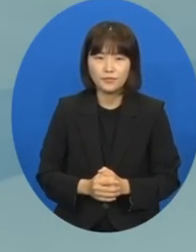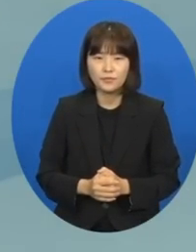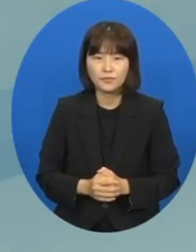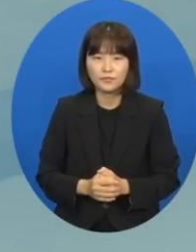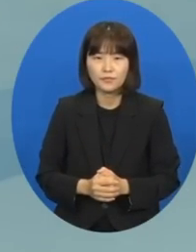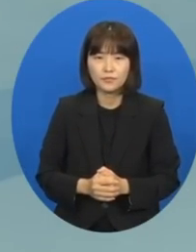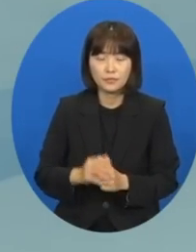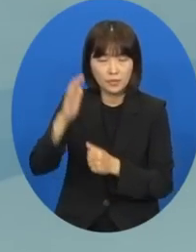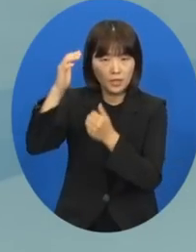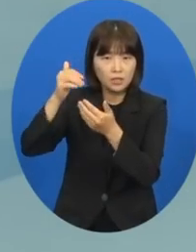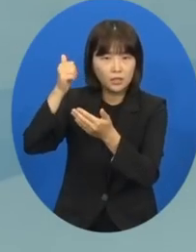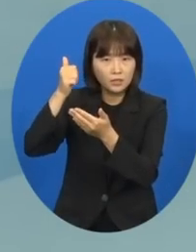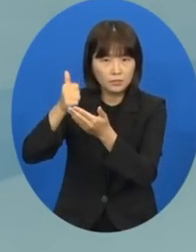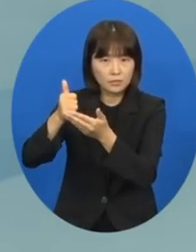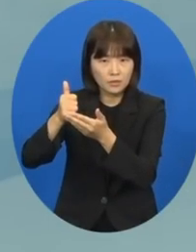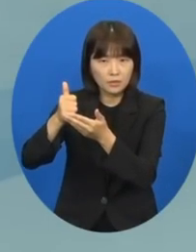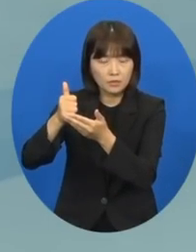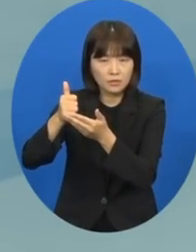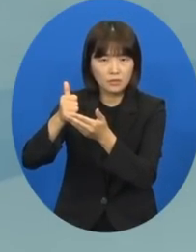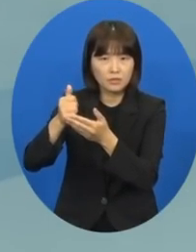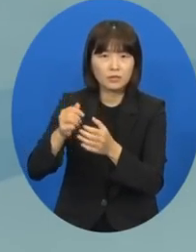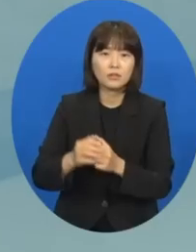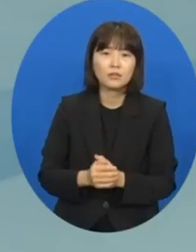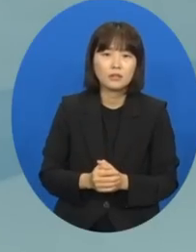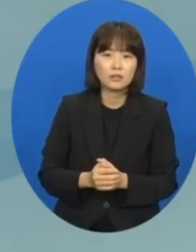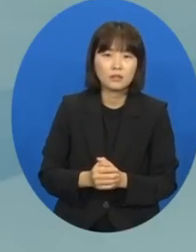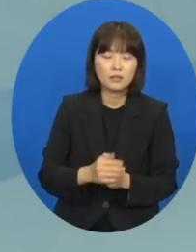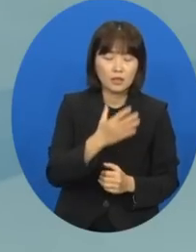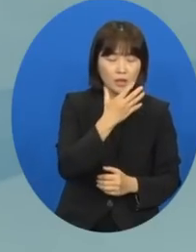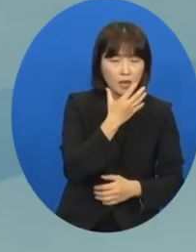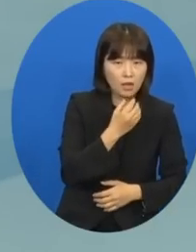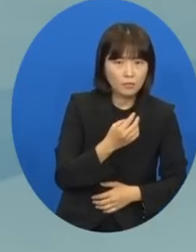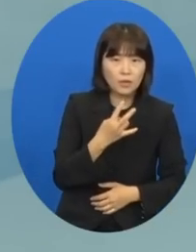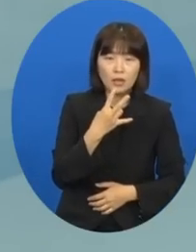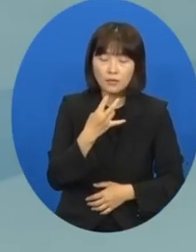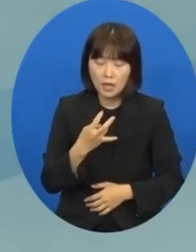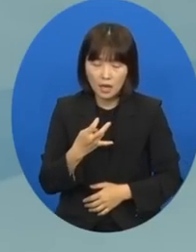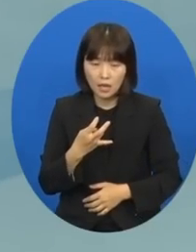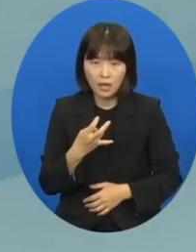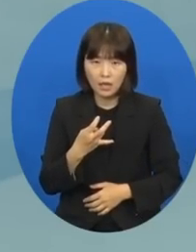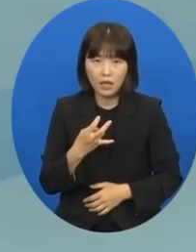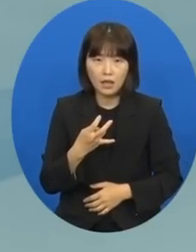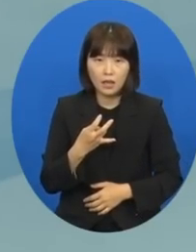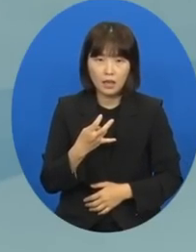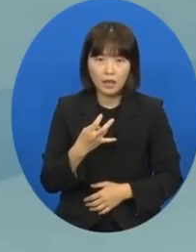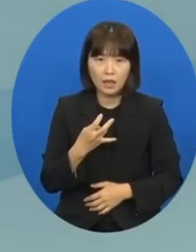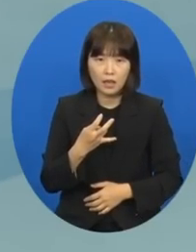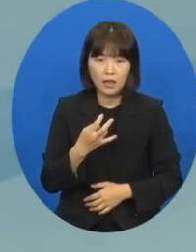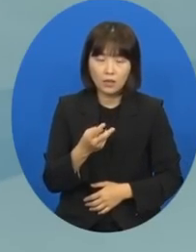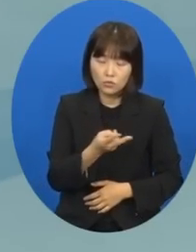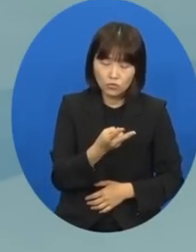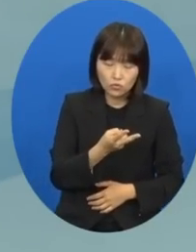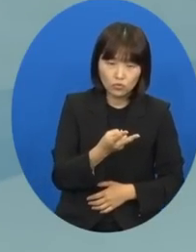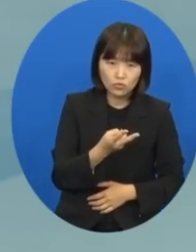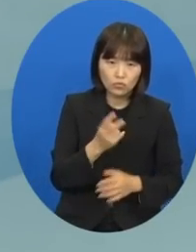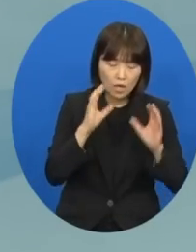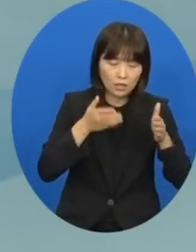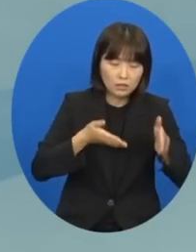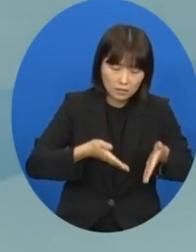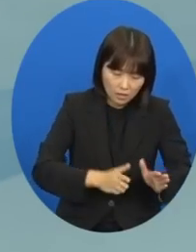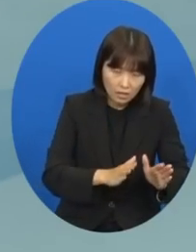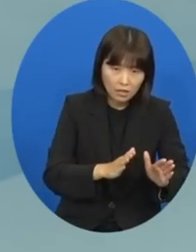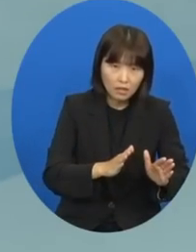그러니까 하나님께서 원래 둘 사이에서 자녀를 낳게 하는 것이 하나님의 약속이고 그것이 베스트였습니다.